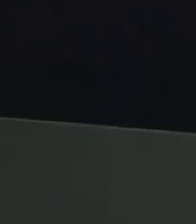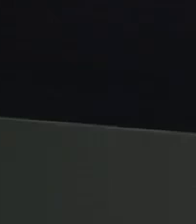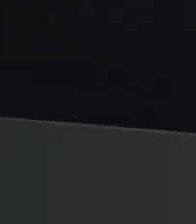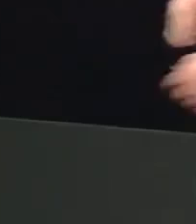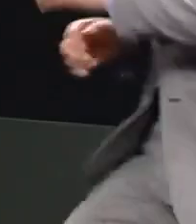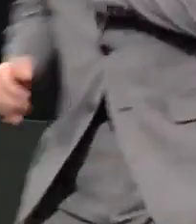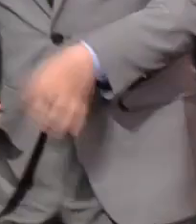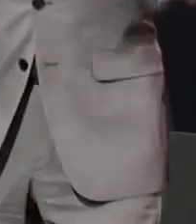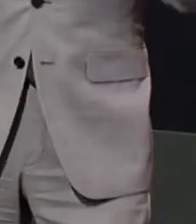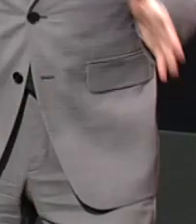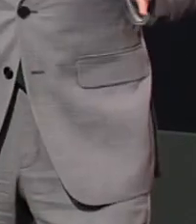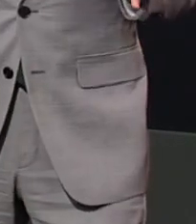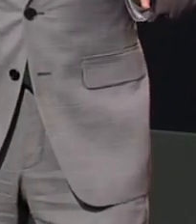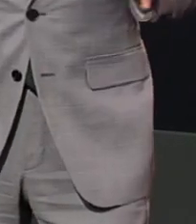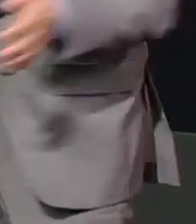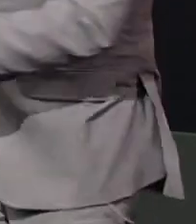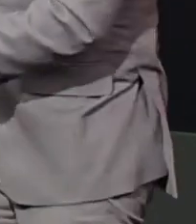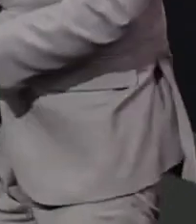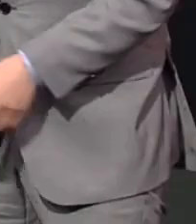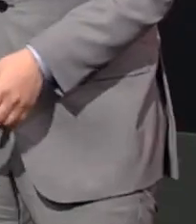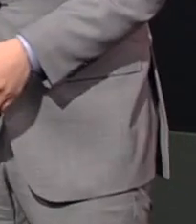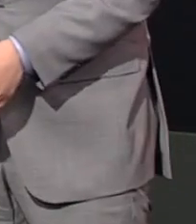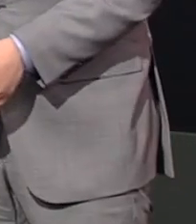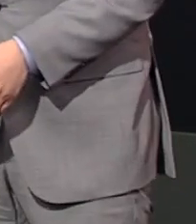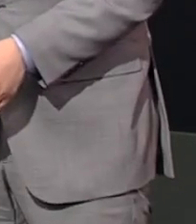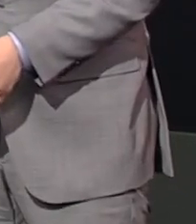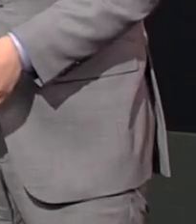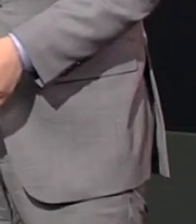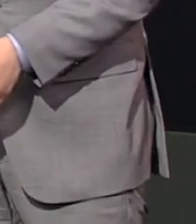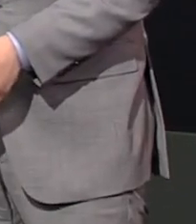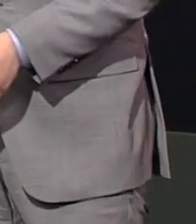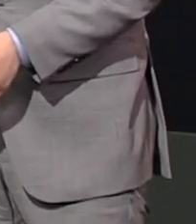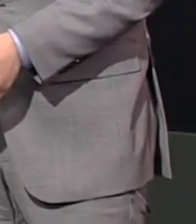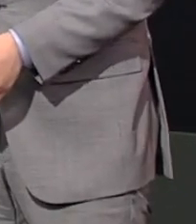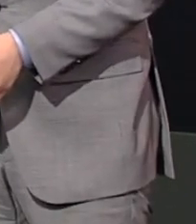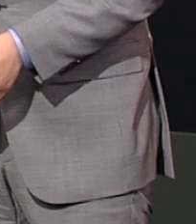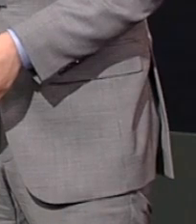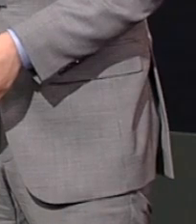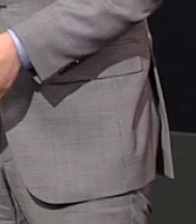뜻도 아직 안 끝났습니다 이거 눌러주세요